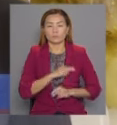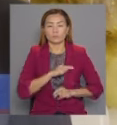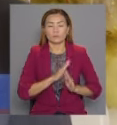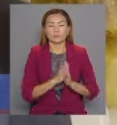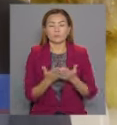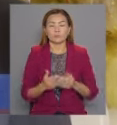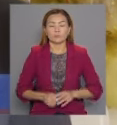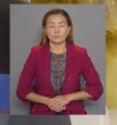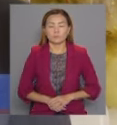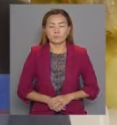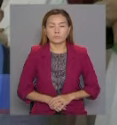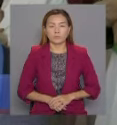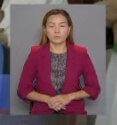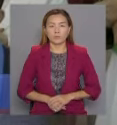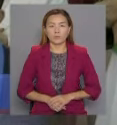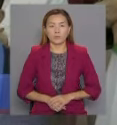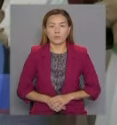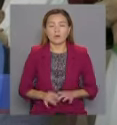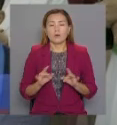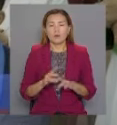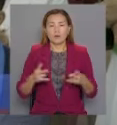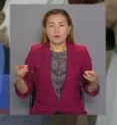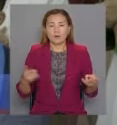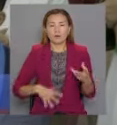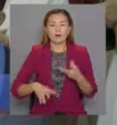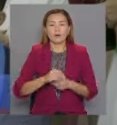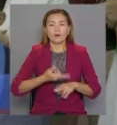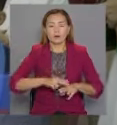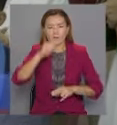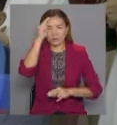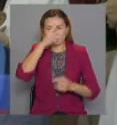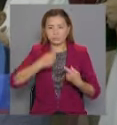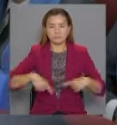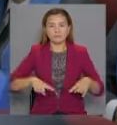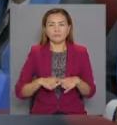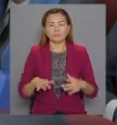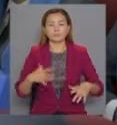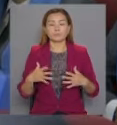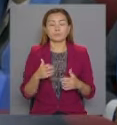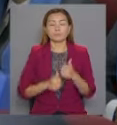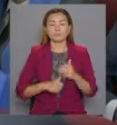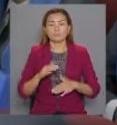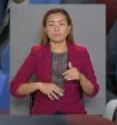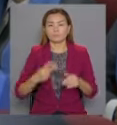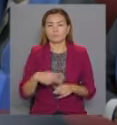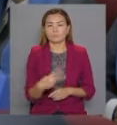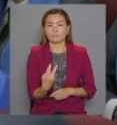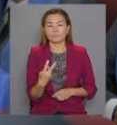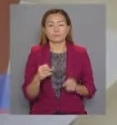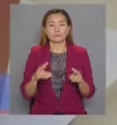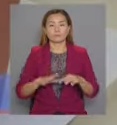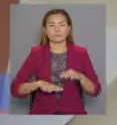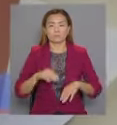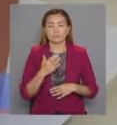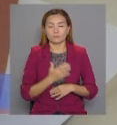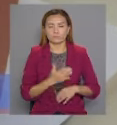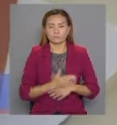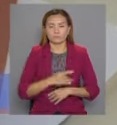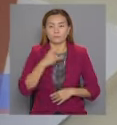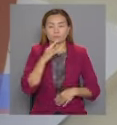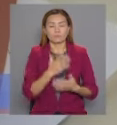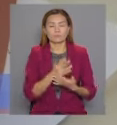книжки. Стоит отметить, что данное учебное заведение готовит кадры по 22 специальностям.